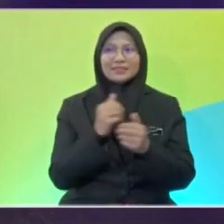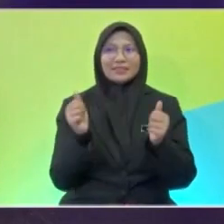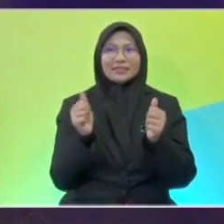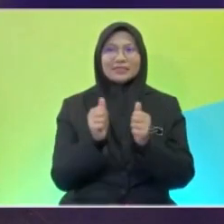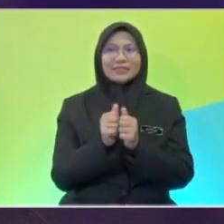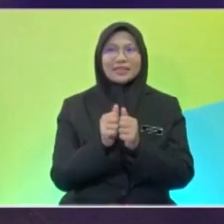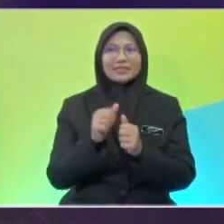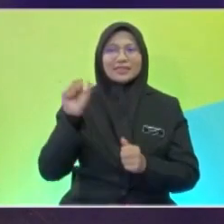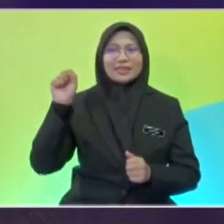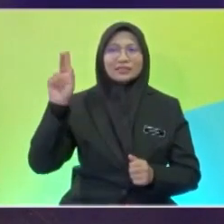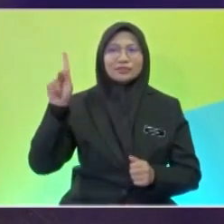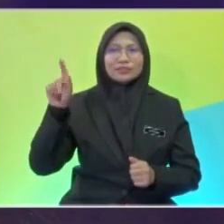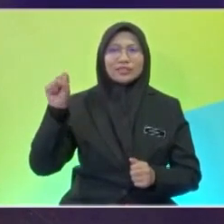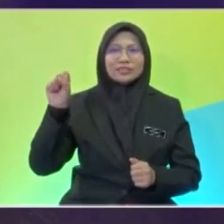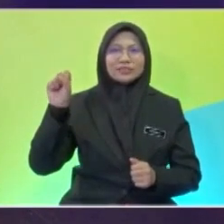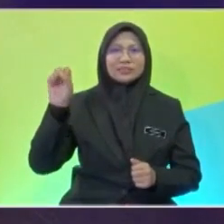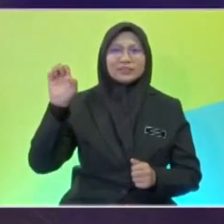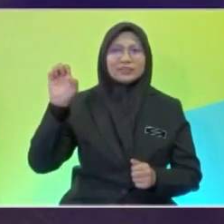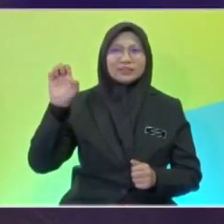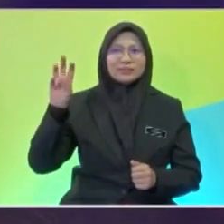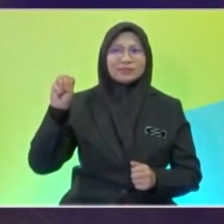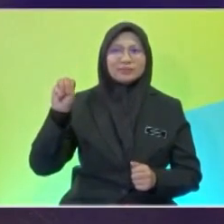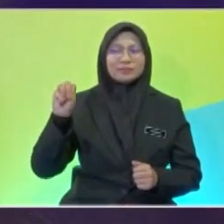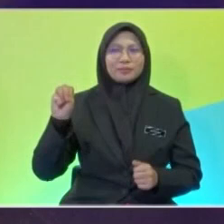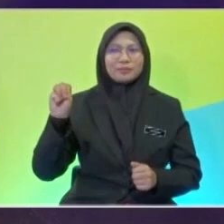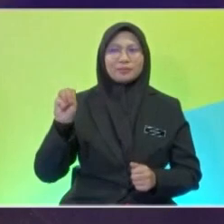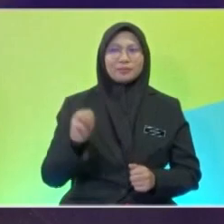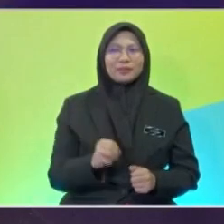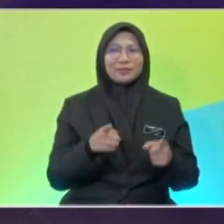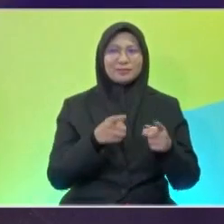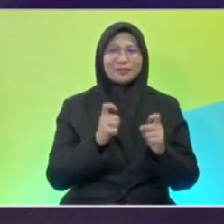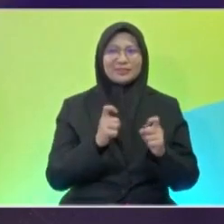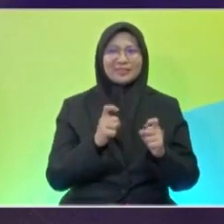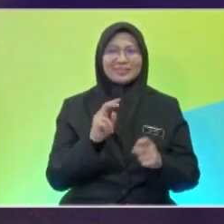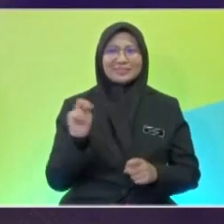di sukses STM 2022 penciptaan di mana di Net TV CN